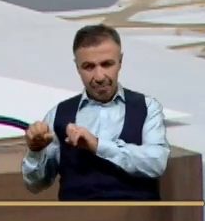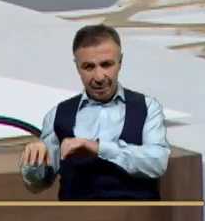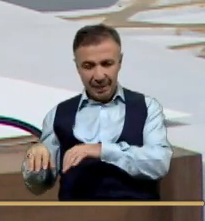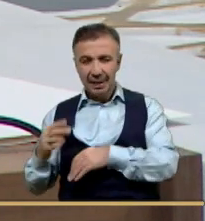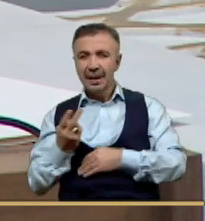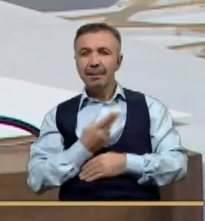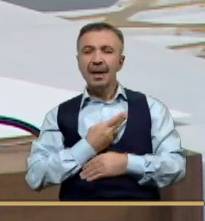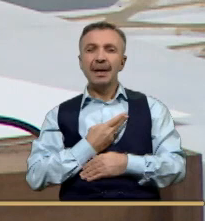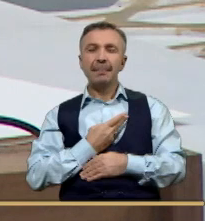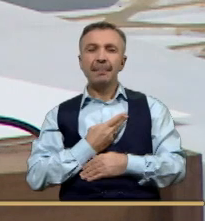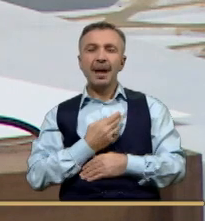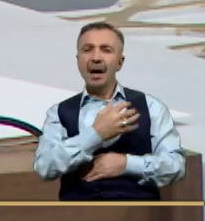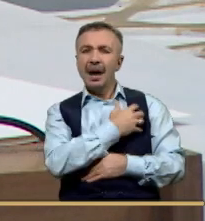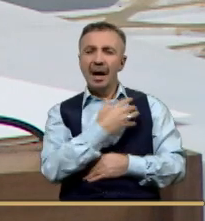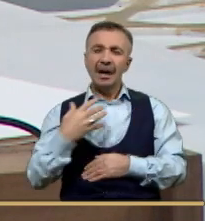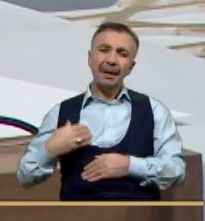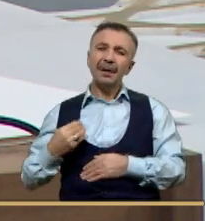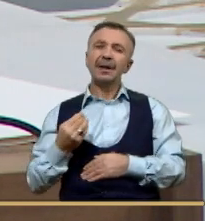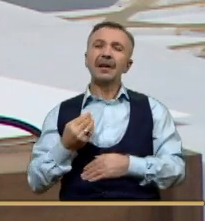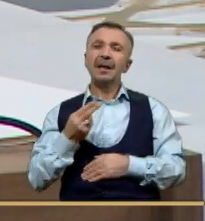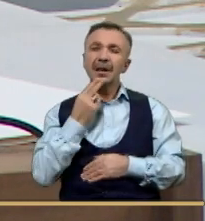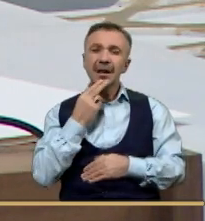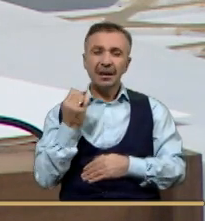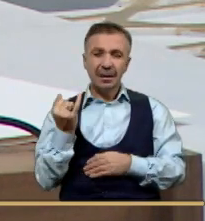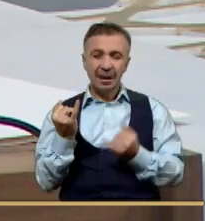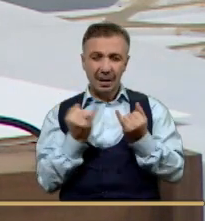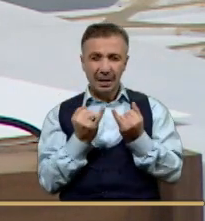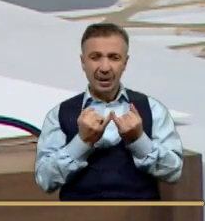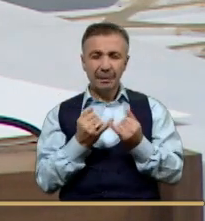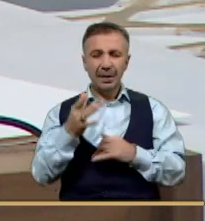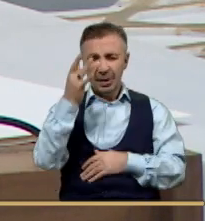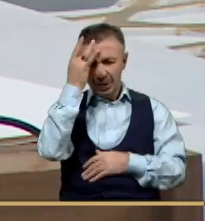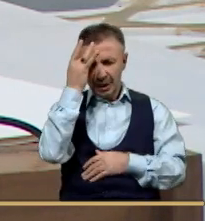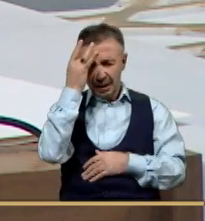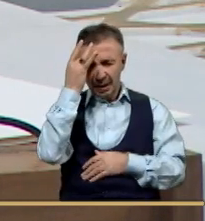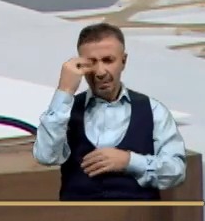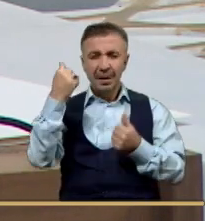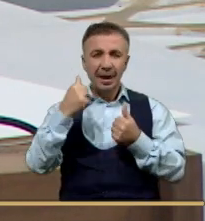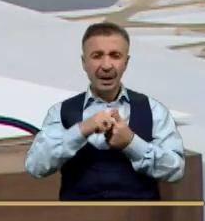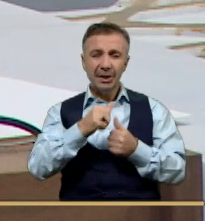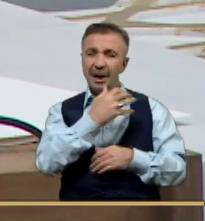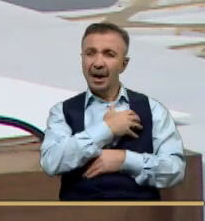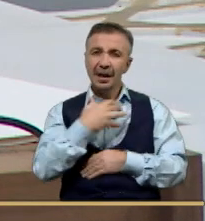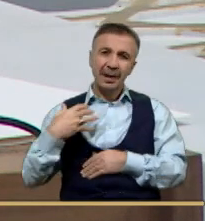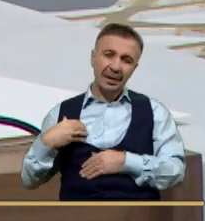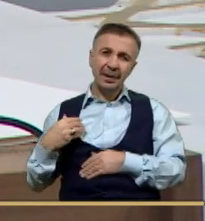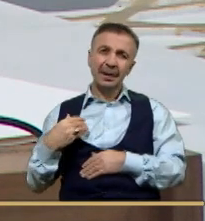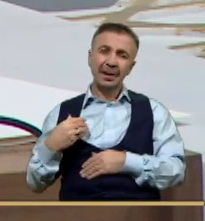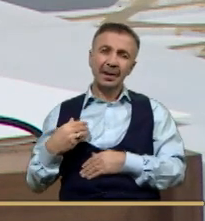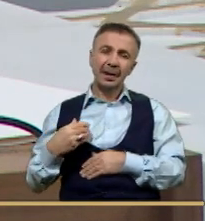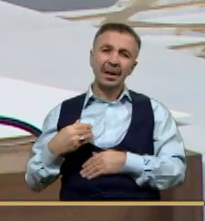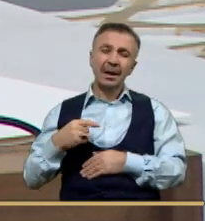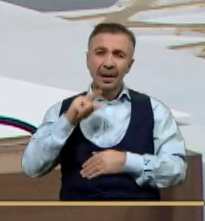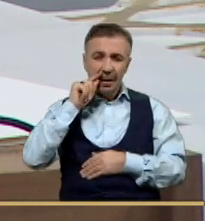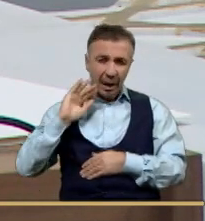benim anamın, kız kardeşimin, şehidimin, eşinin, anasının, yavrusunun bir